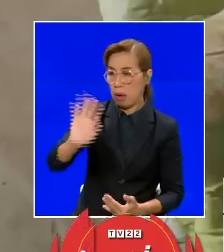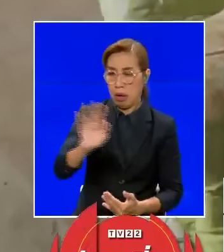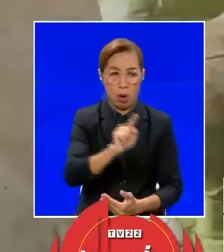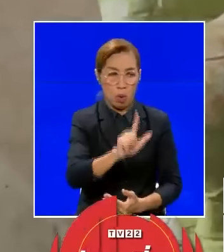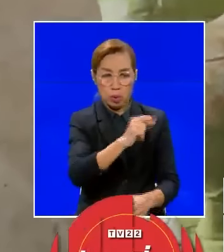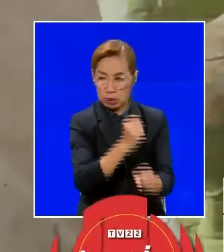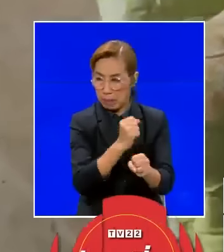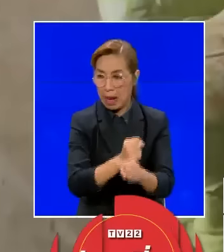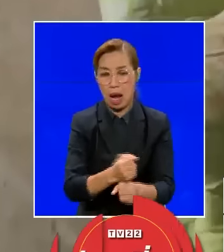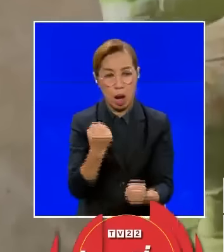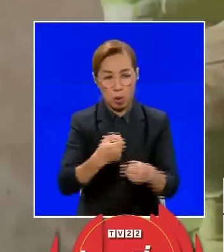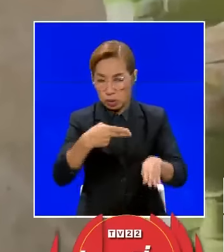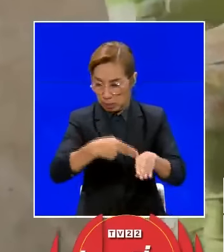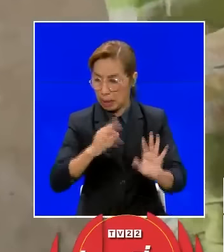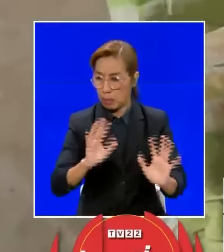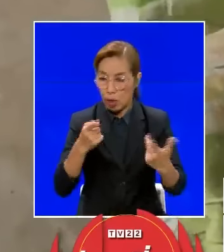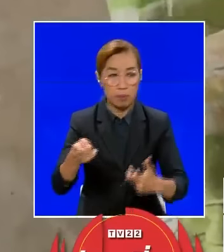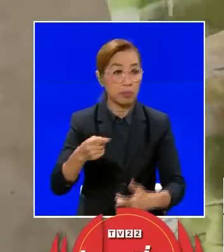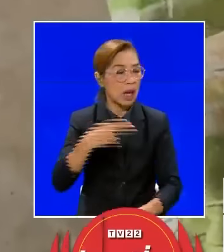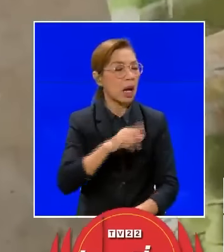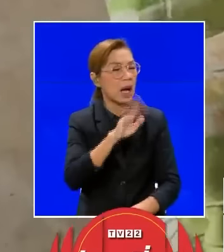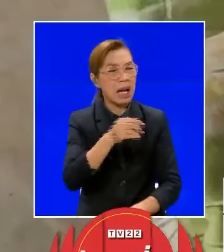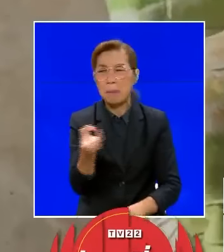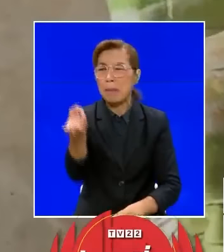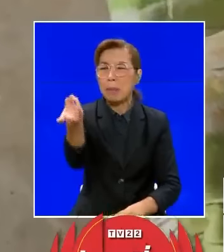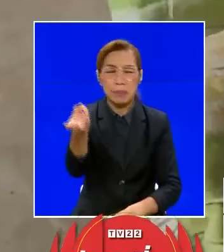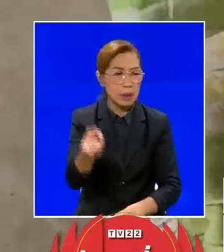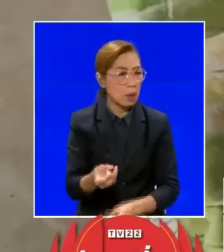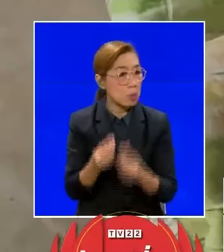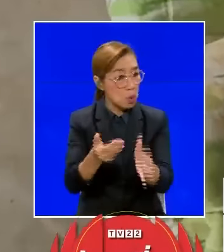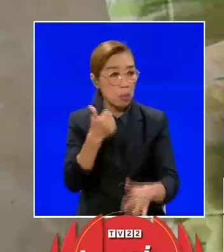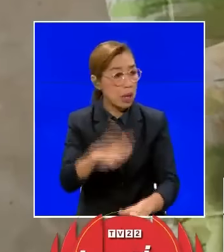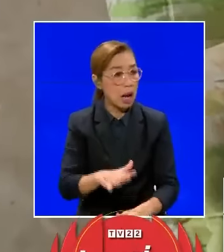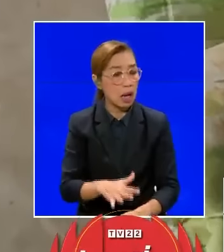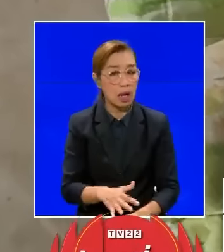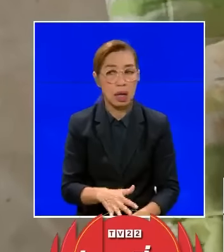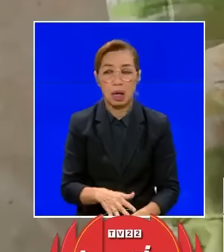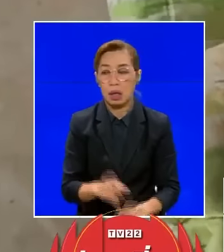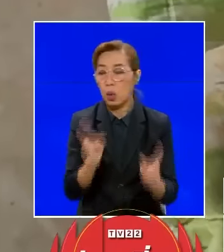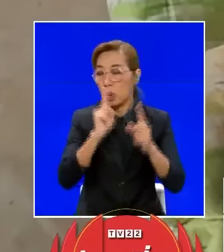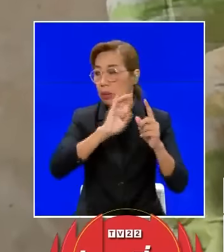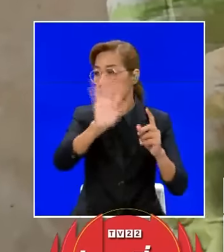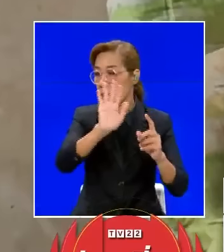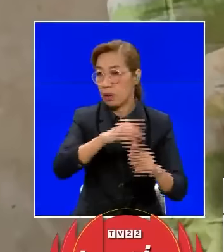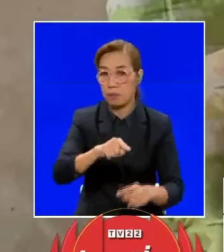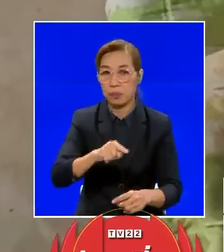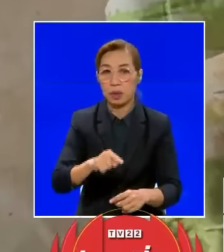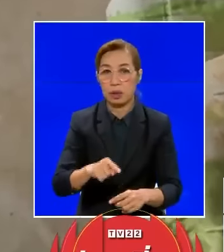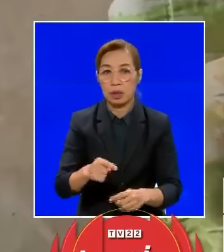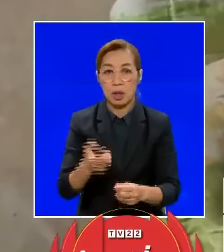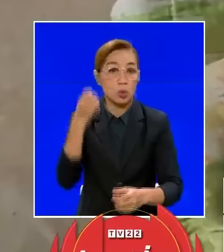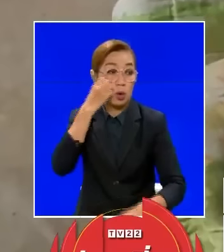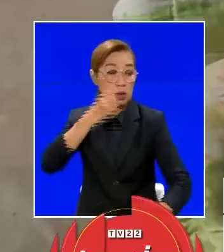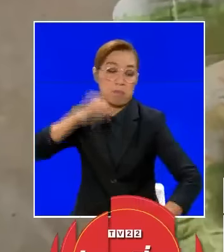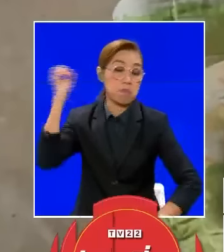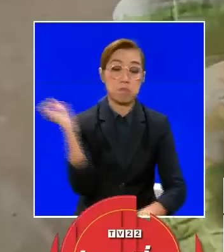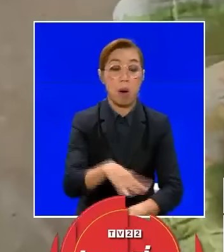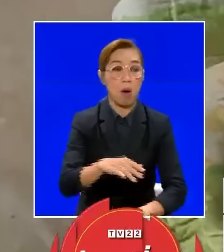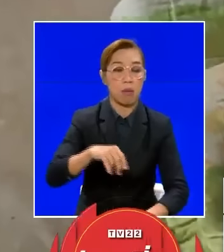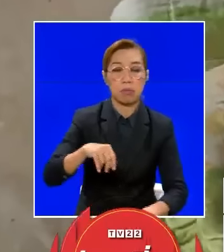ยคนแทงก็คือหลานเนี่ยก็บอกว่าออกไปส่งแค่นี้ไม่ได้ใช่ไหมไม่ต้องคุยกันแล้วแล้วก็คว้างปาโทรศัพท์ลงพื้น